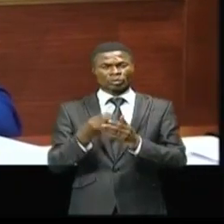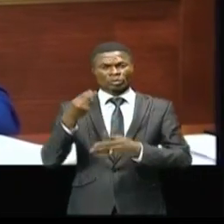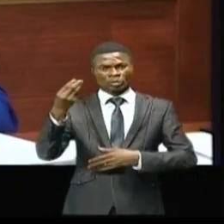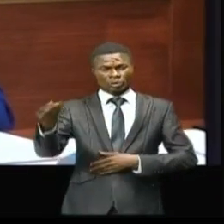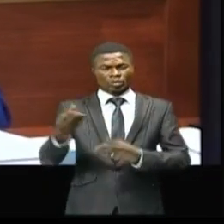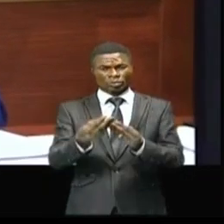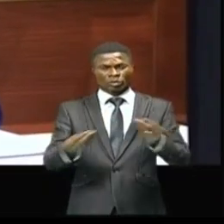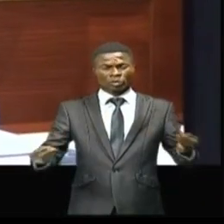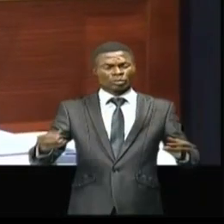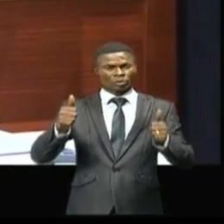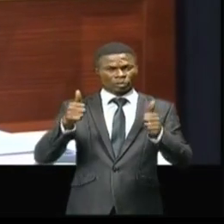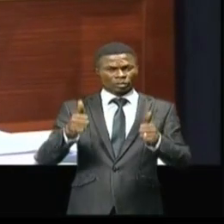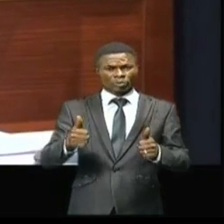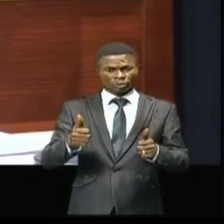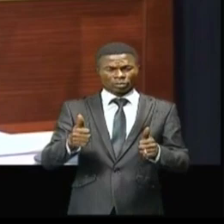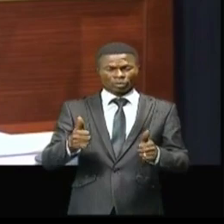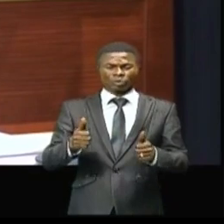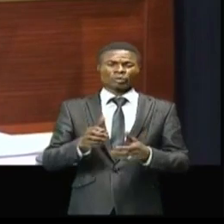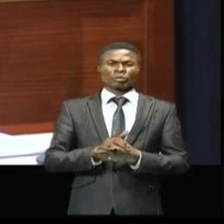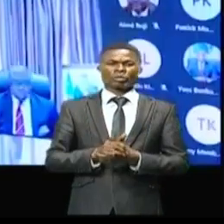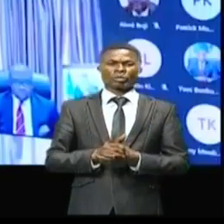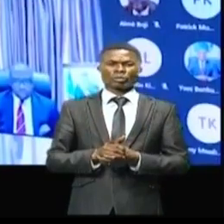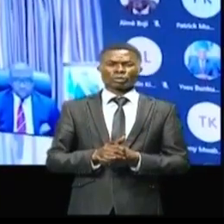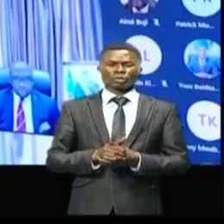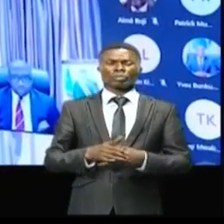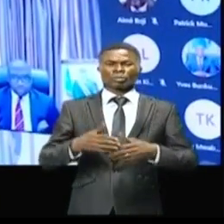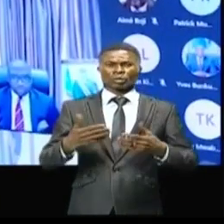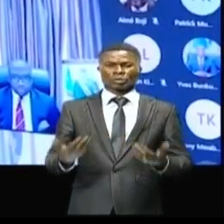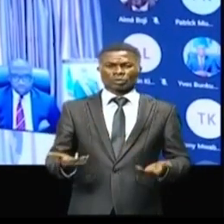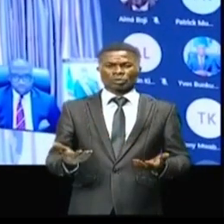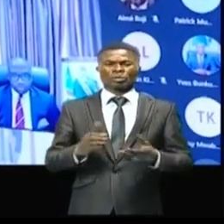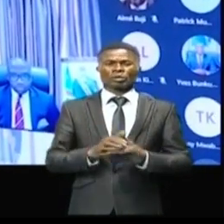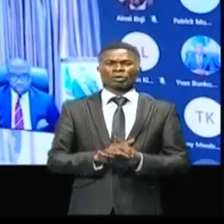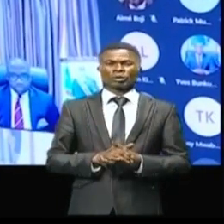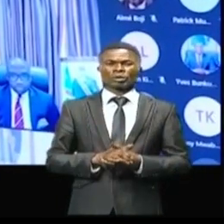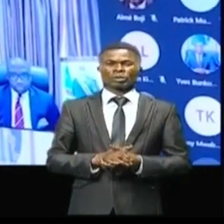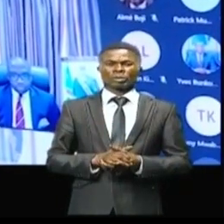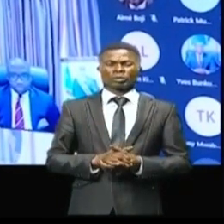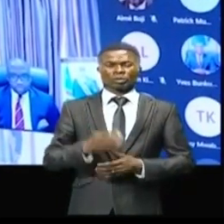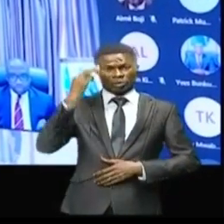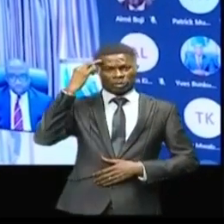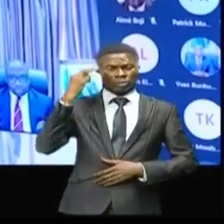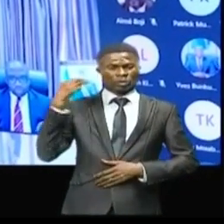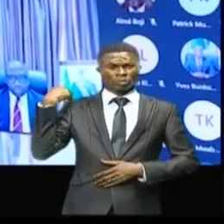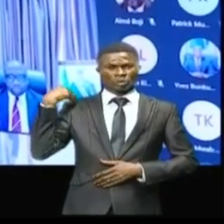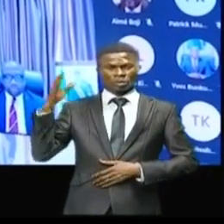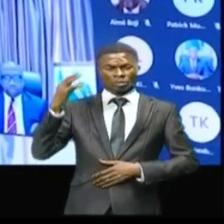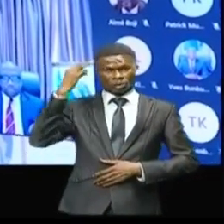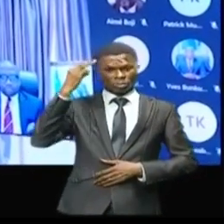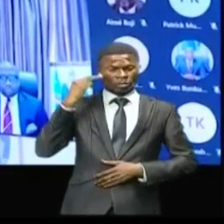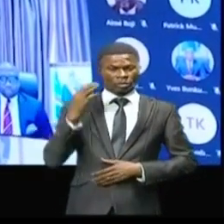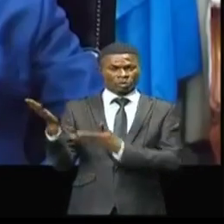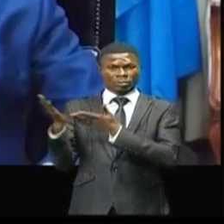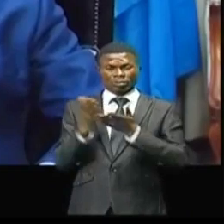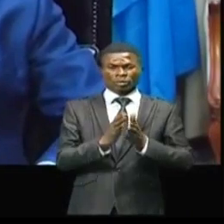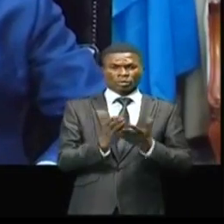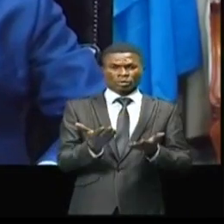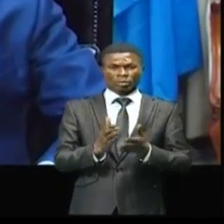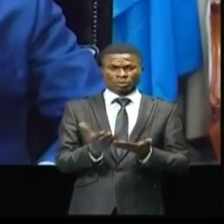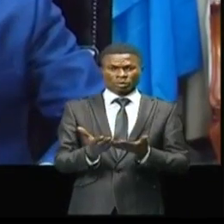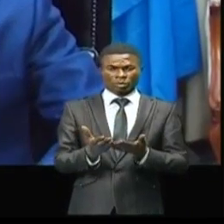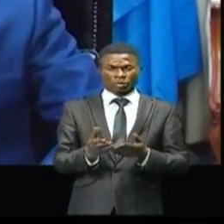des résultats positifs propres enfin la ministre d'État ministre du portefeuille et